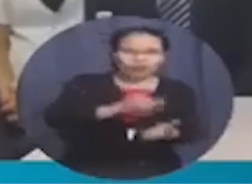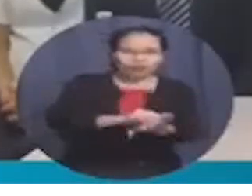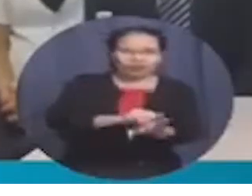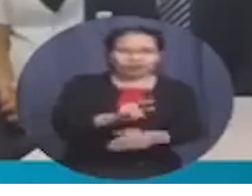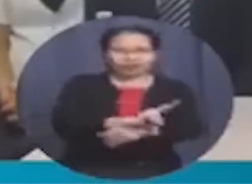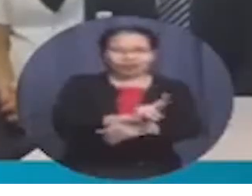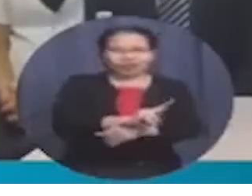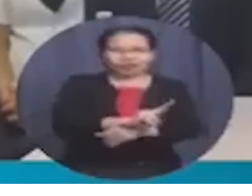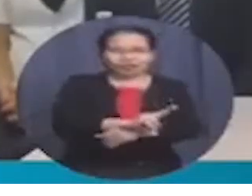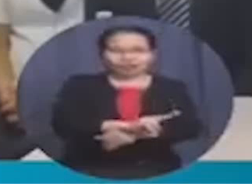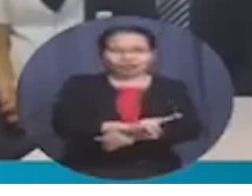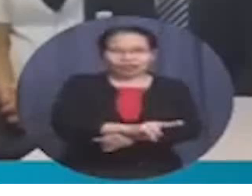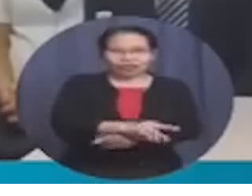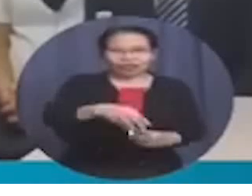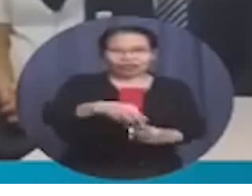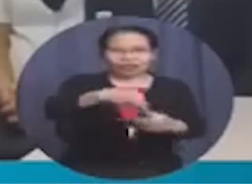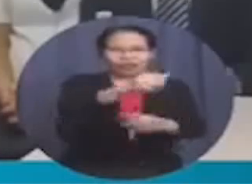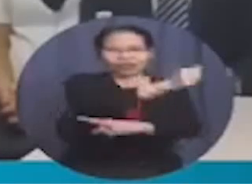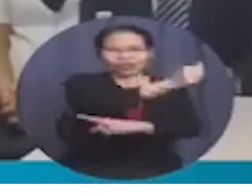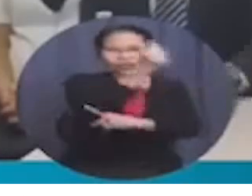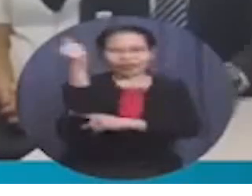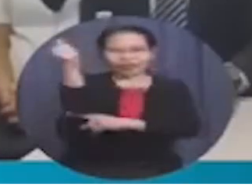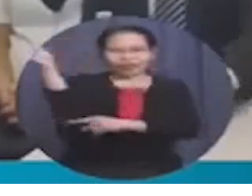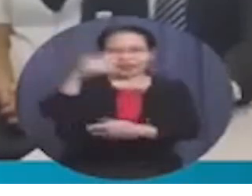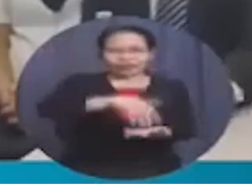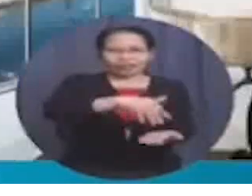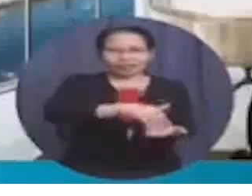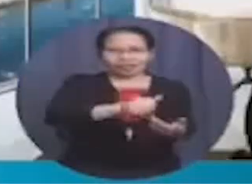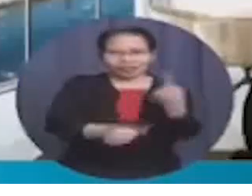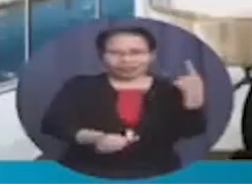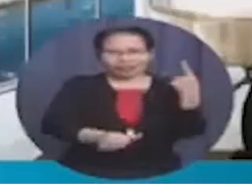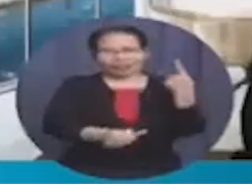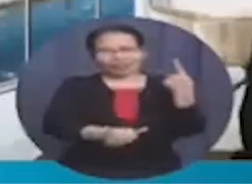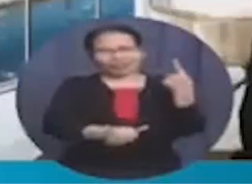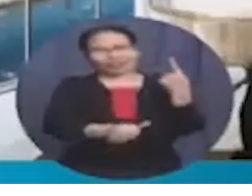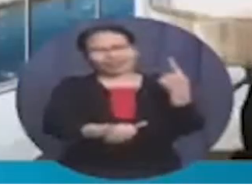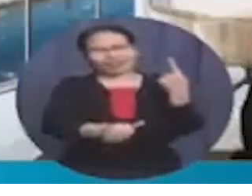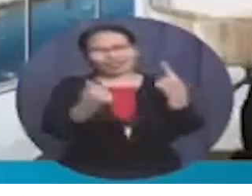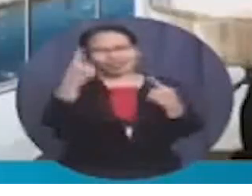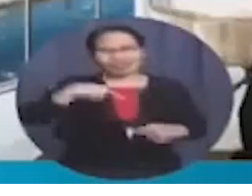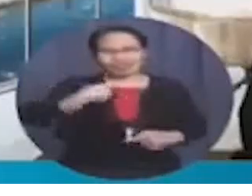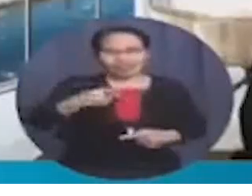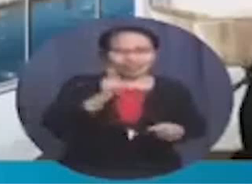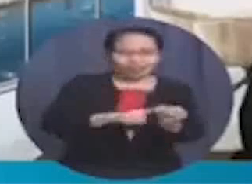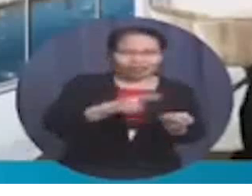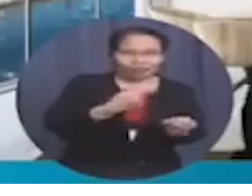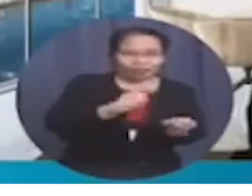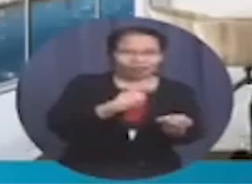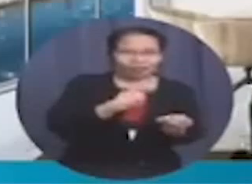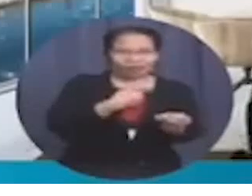Ang ginagamit ko, lalo na sa ere, eh, pinag-aralan ko muna. Para sabihin nyo, nagmumura